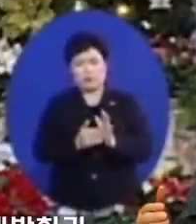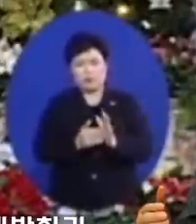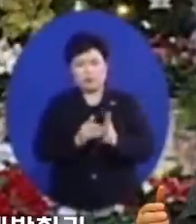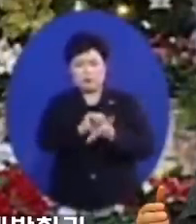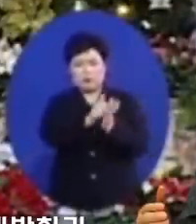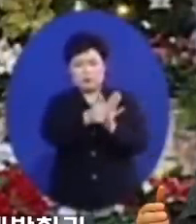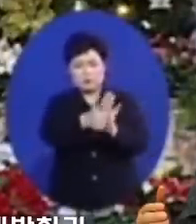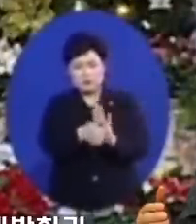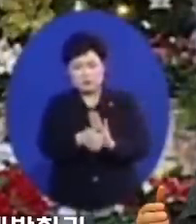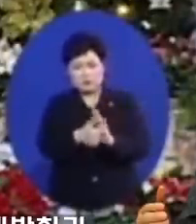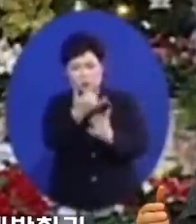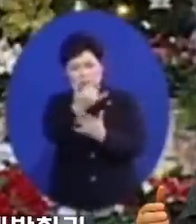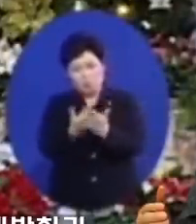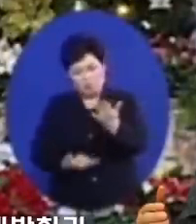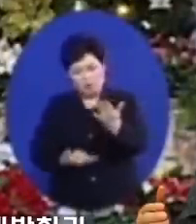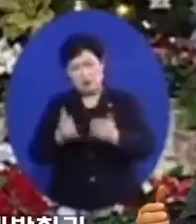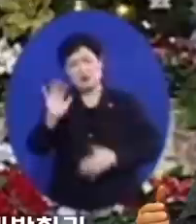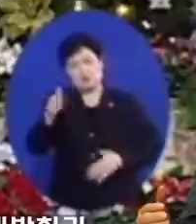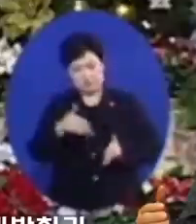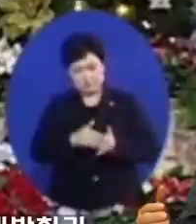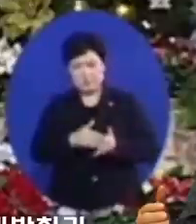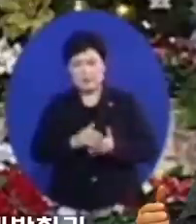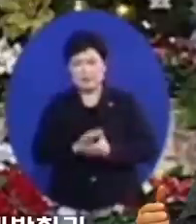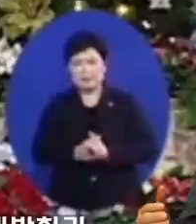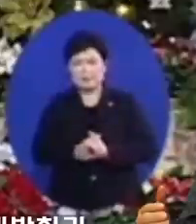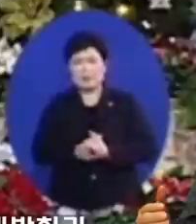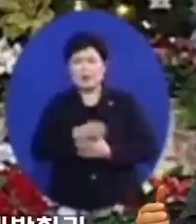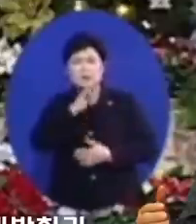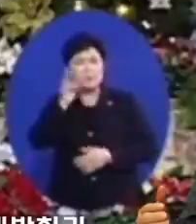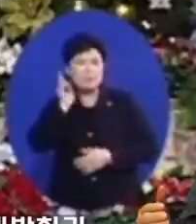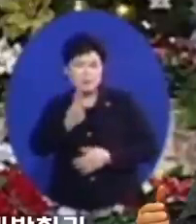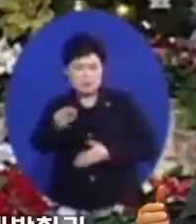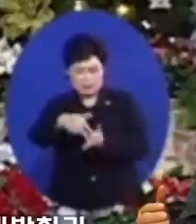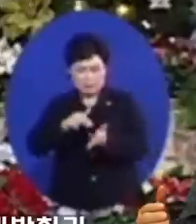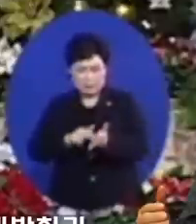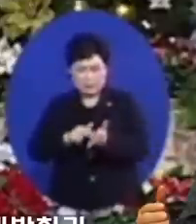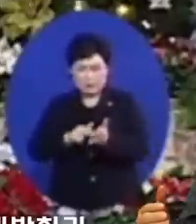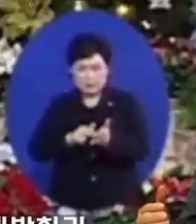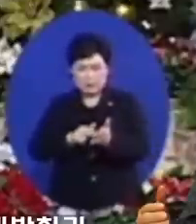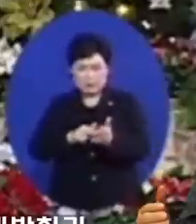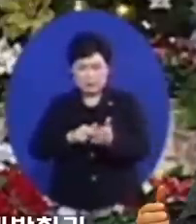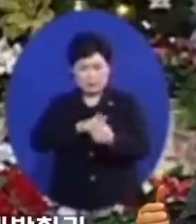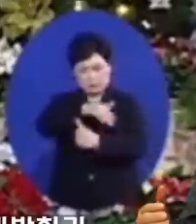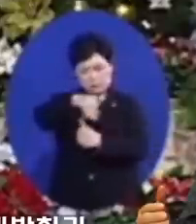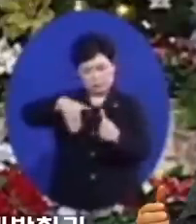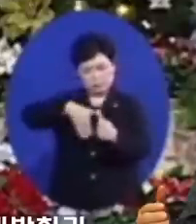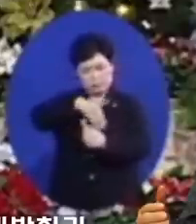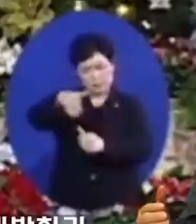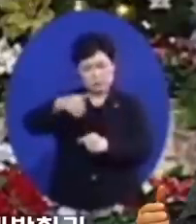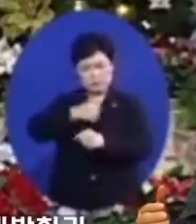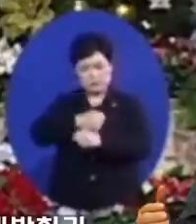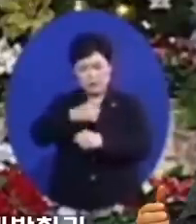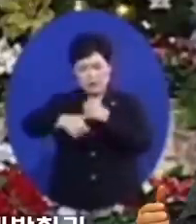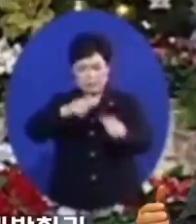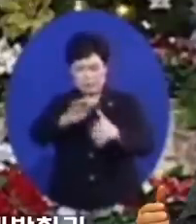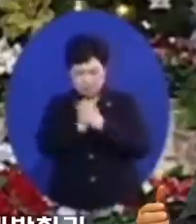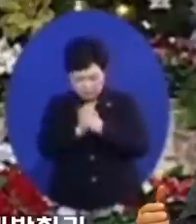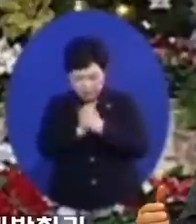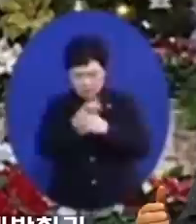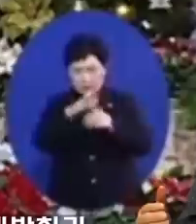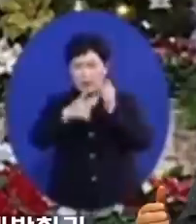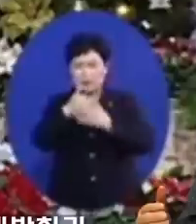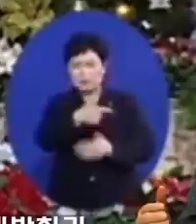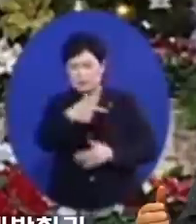애들은 호화가 되었습니다. 그는 이런 비참한 상황 속에 하나님께 기도를 드리는데 하나님이 지금